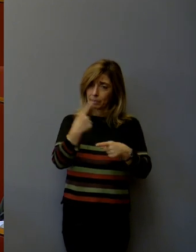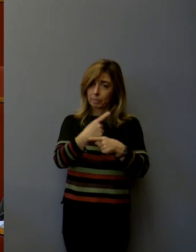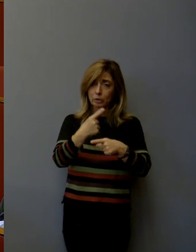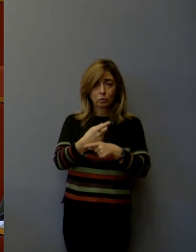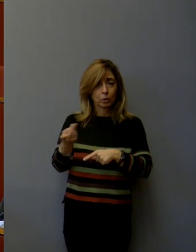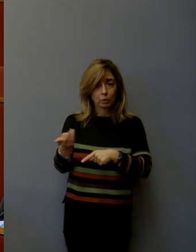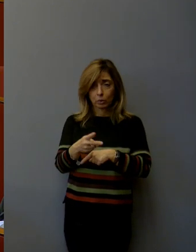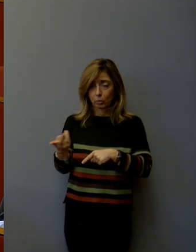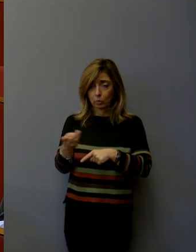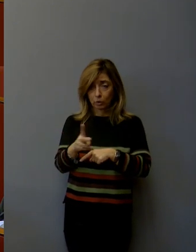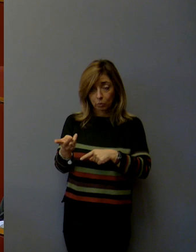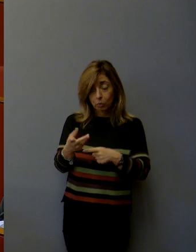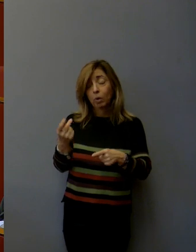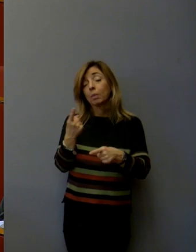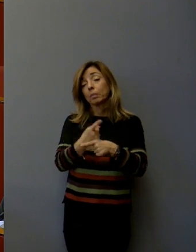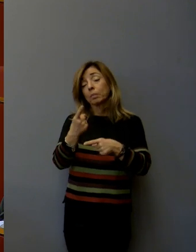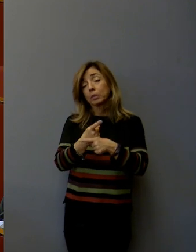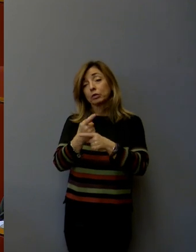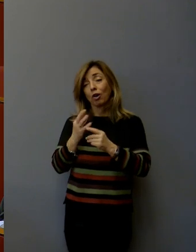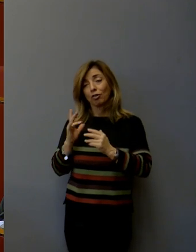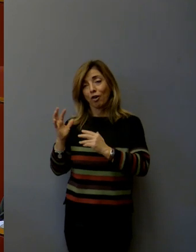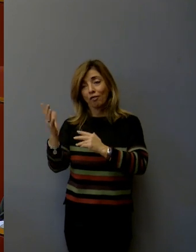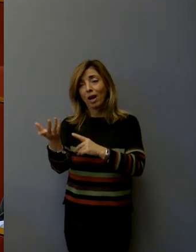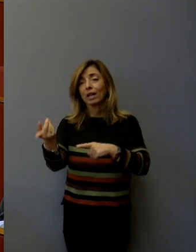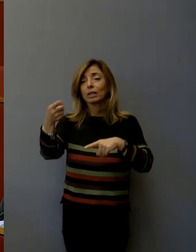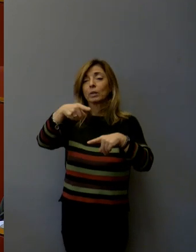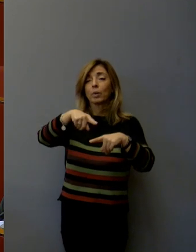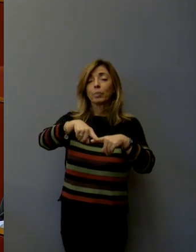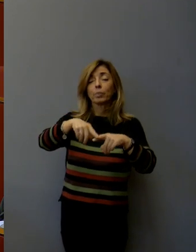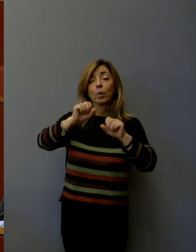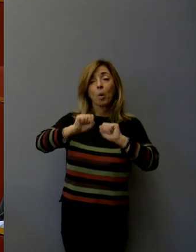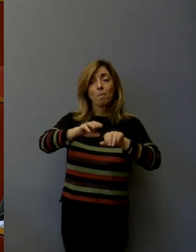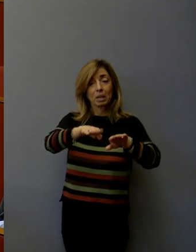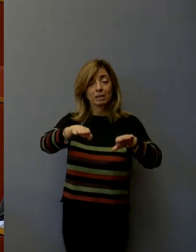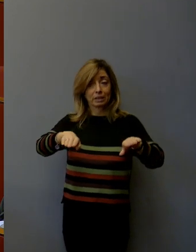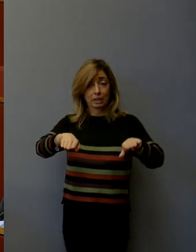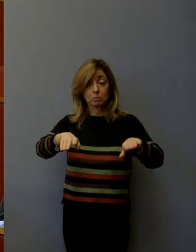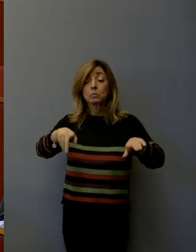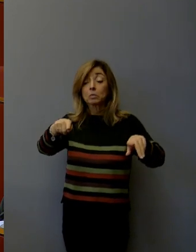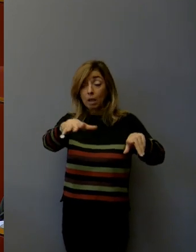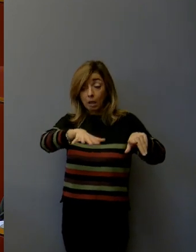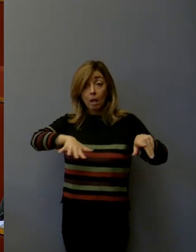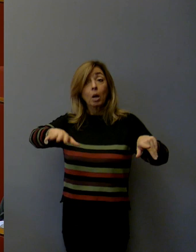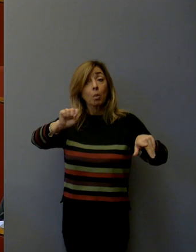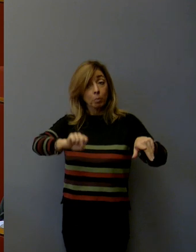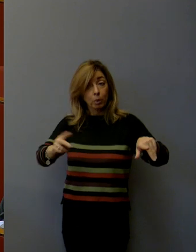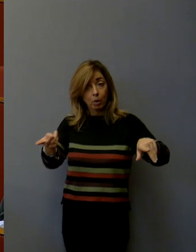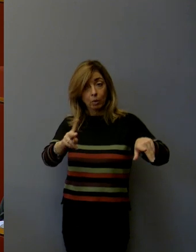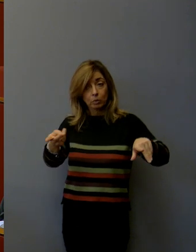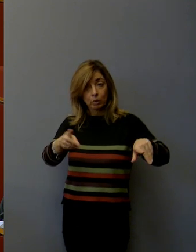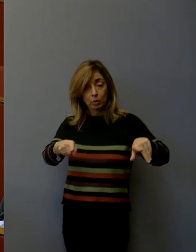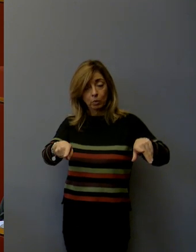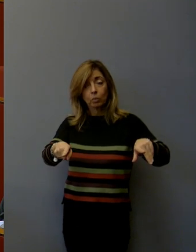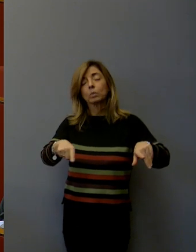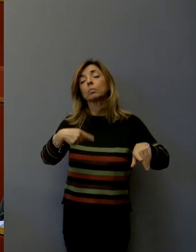del verde e poi anche dei parcheggi Ma ognuno trova il senso lì ci sarebbero tutte e due le cose e soprattutto si darebbe